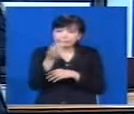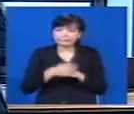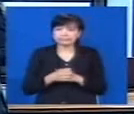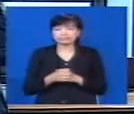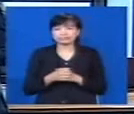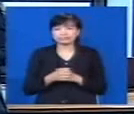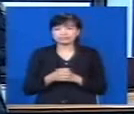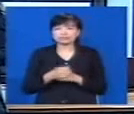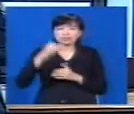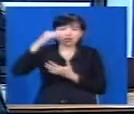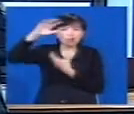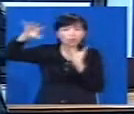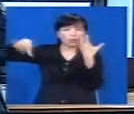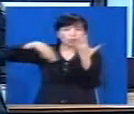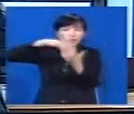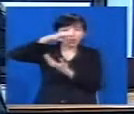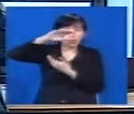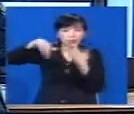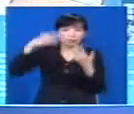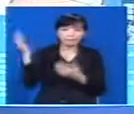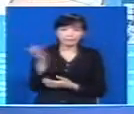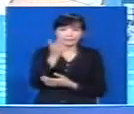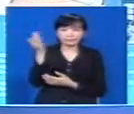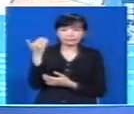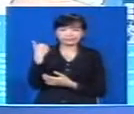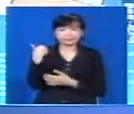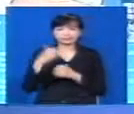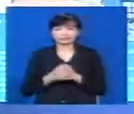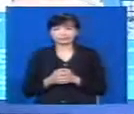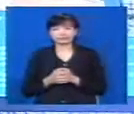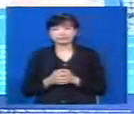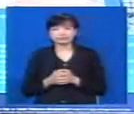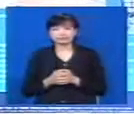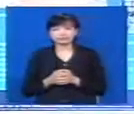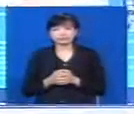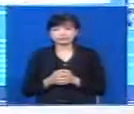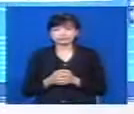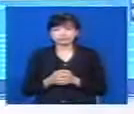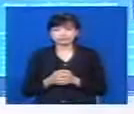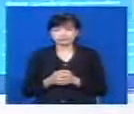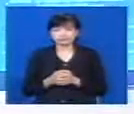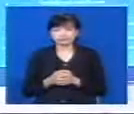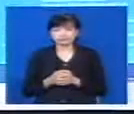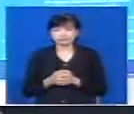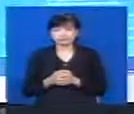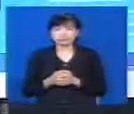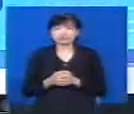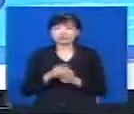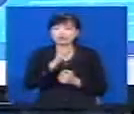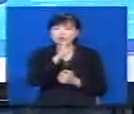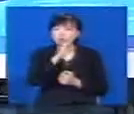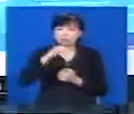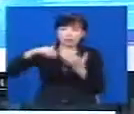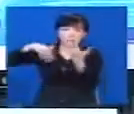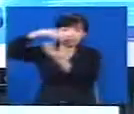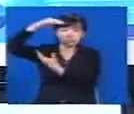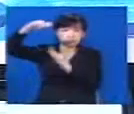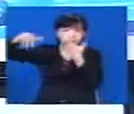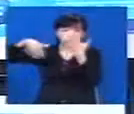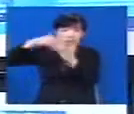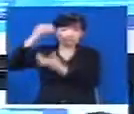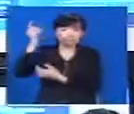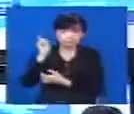อากาศแล้วก็ลมมรสุมตะวันตกเฉียงใต้เข้ามาด้วยเหมือนกันนะครับแต่พอมาเจอความกดอากาศถ้าลงมาจริงนะครับเหตุการณ์ต่างๆก็จะอยู่ในภาพที่ดีขึ้นมาก